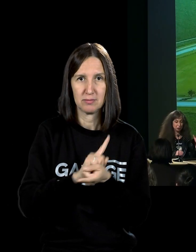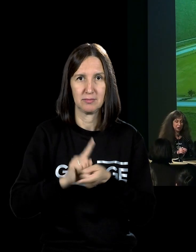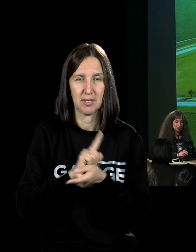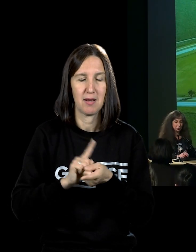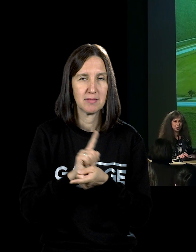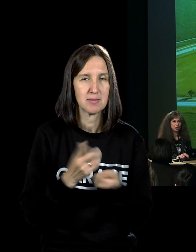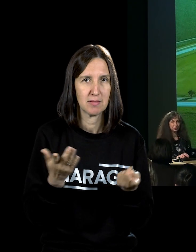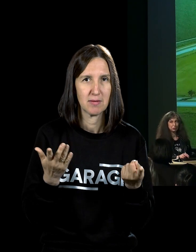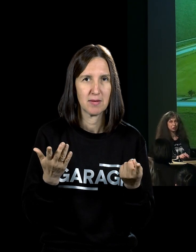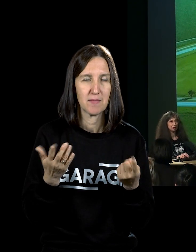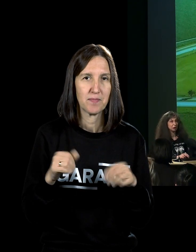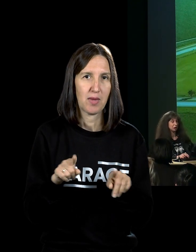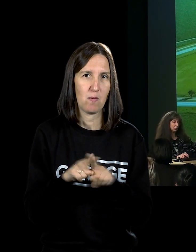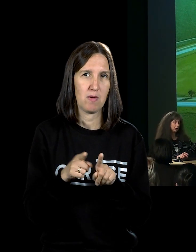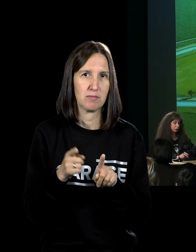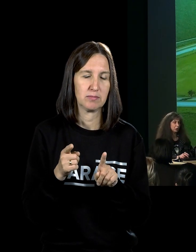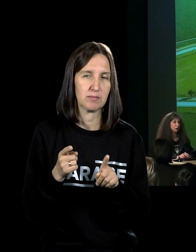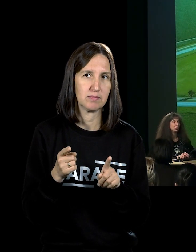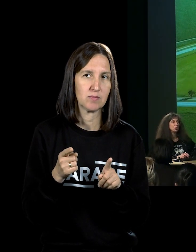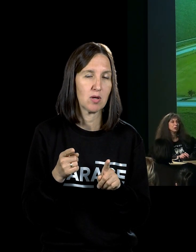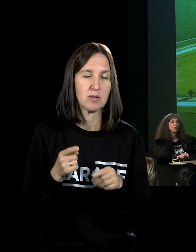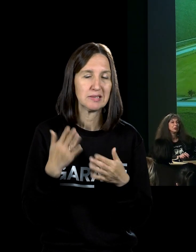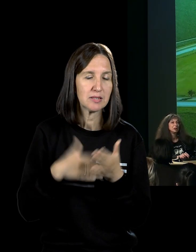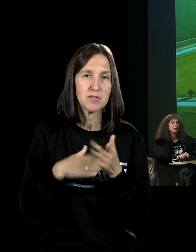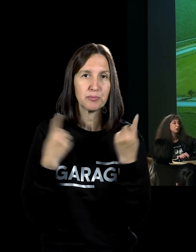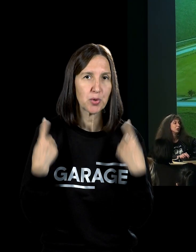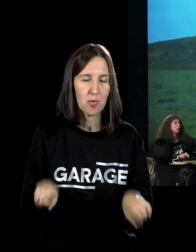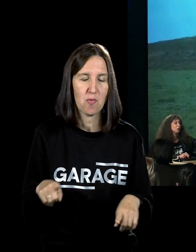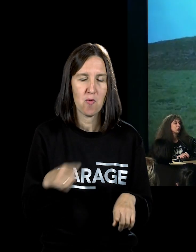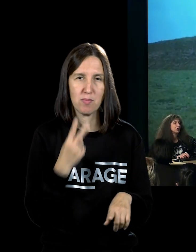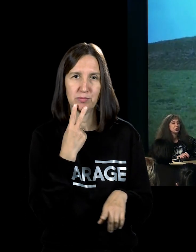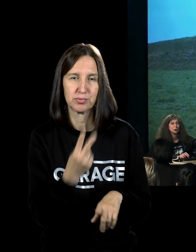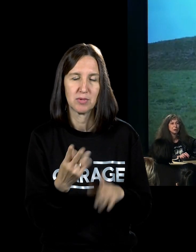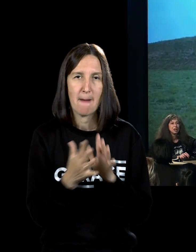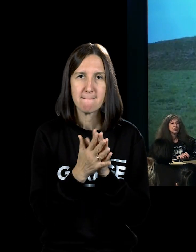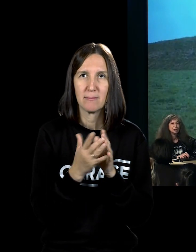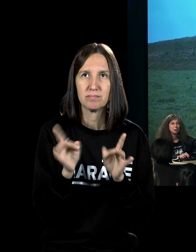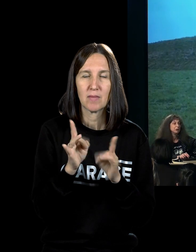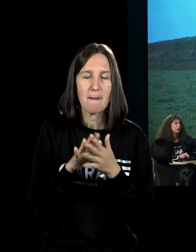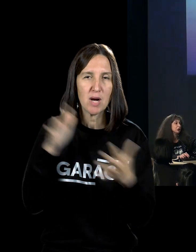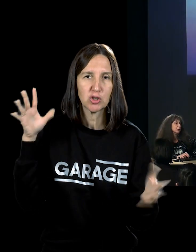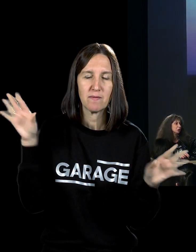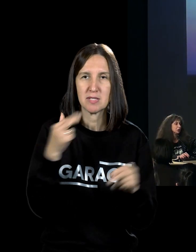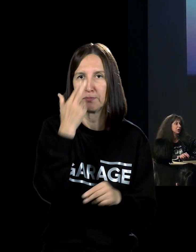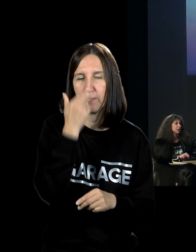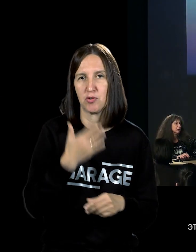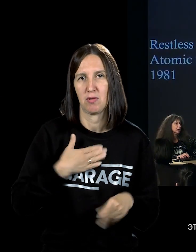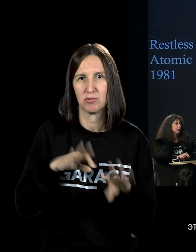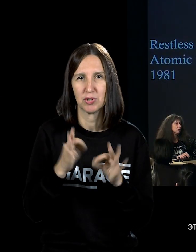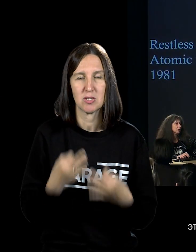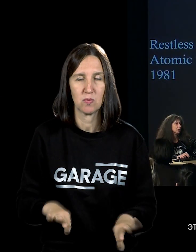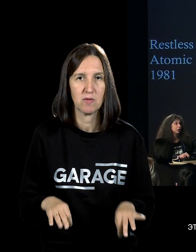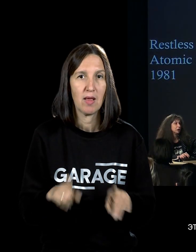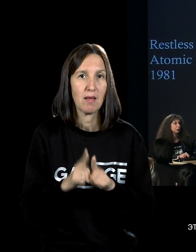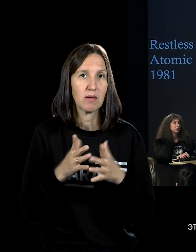вот такое изменяющееся, как бы, находится абсолютно в другом времени, да, в другом масштабе, чем все привычные искусства.